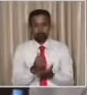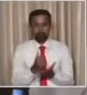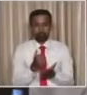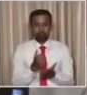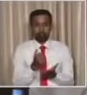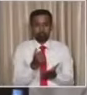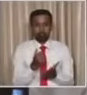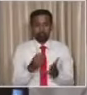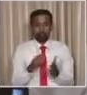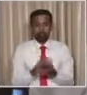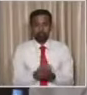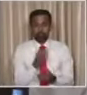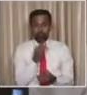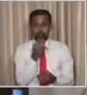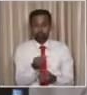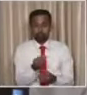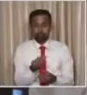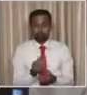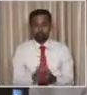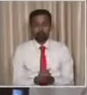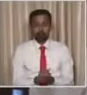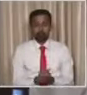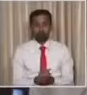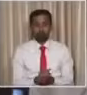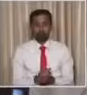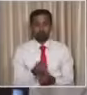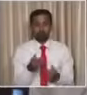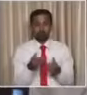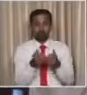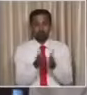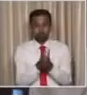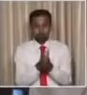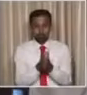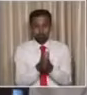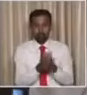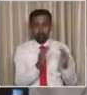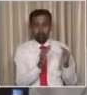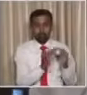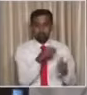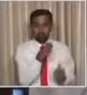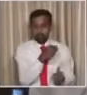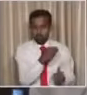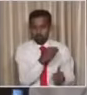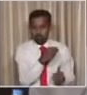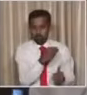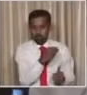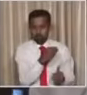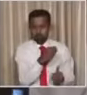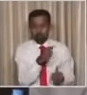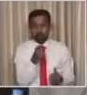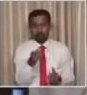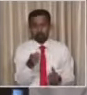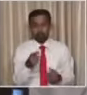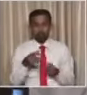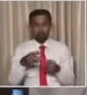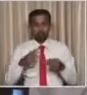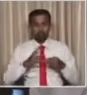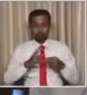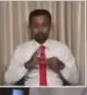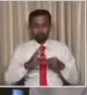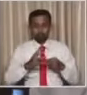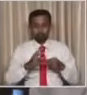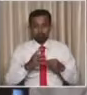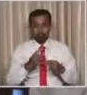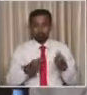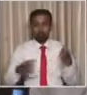පරාට execution කරන්න අවස්ථාව තියෙනවා. ඒගොල්ලෝ ගේ තිබ්බනම් ණය ගන්න නැත්නම් ඒගොල්ලන්ගේ මේ මැෂින් තිබ්බනම්